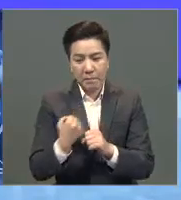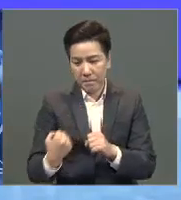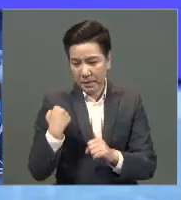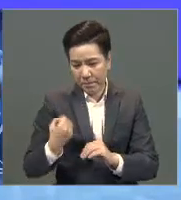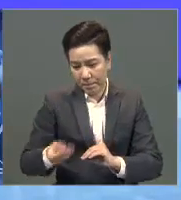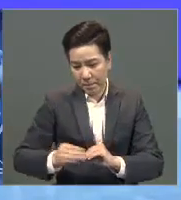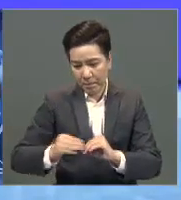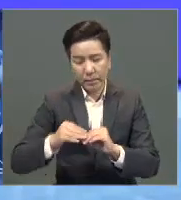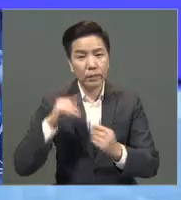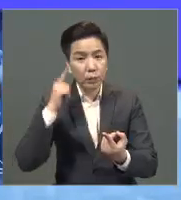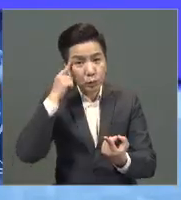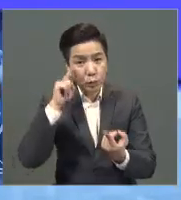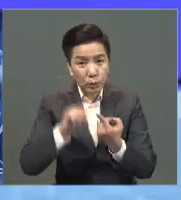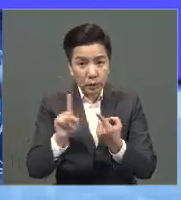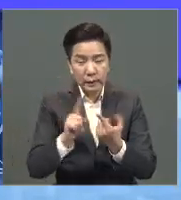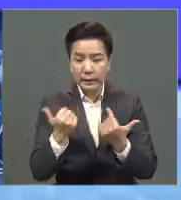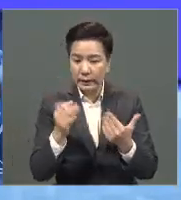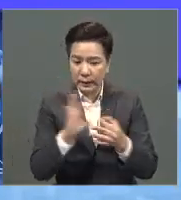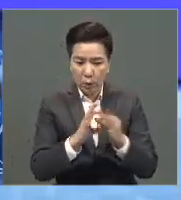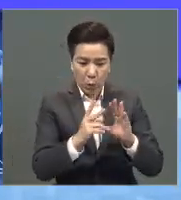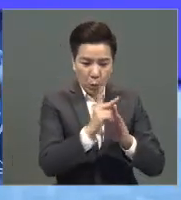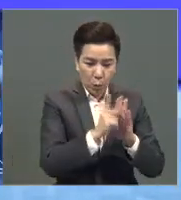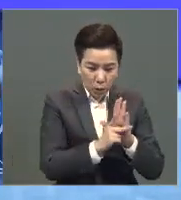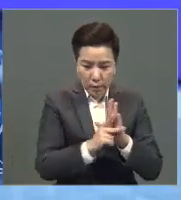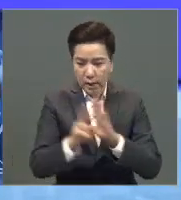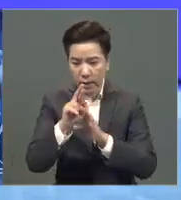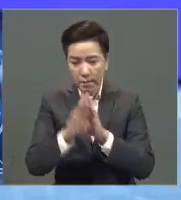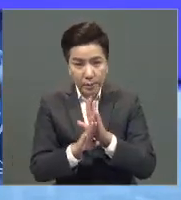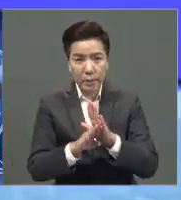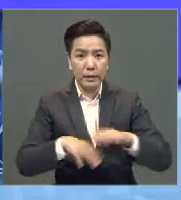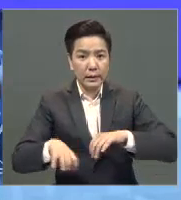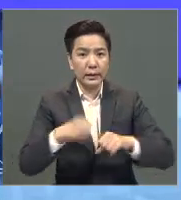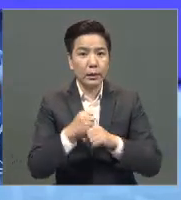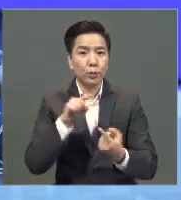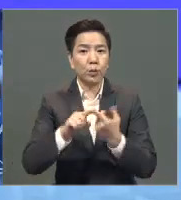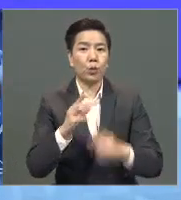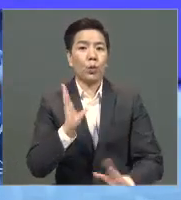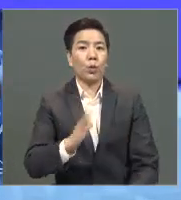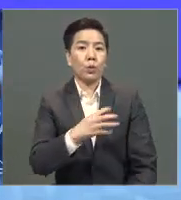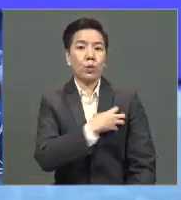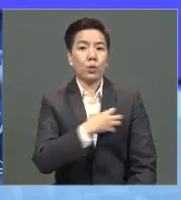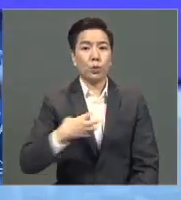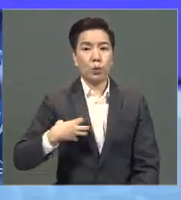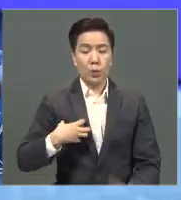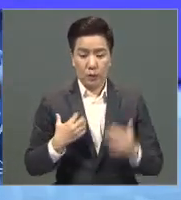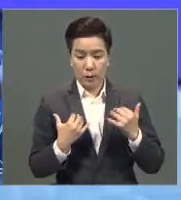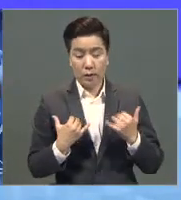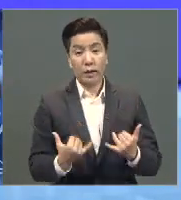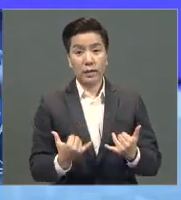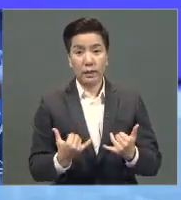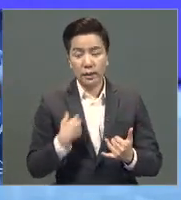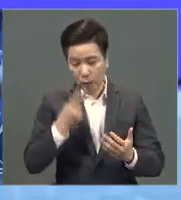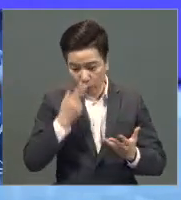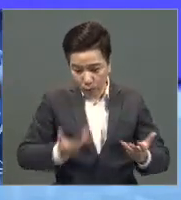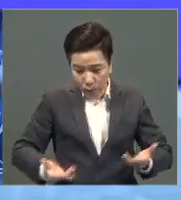ากขึ้นในส่วนของกฎระเบียบของเราในการที่ดำเนินกับนักการทูตนะฮะซึ่งในชั้นนี้ได้มีการพิจารณ